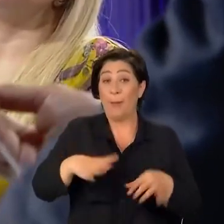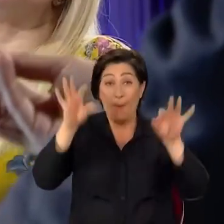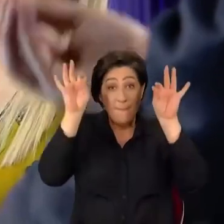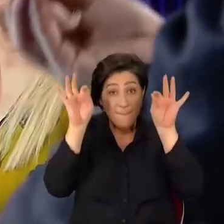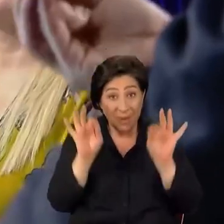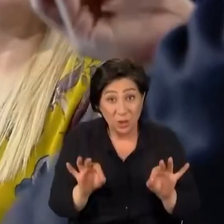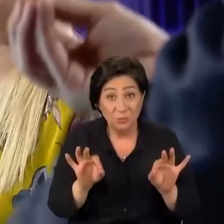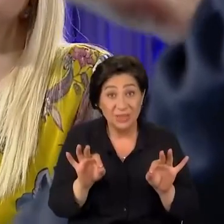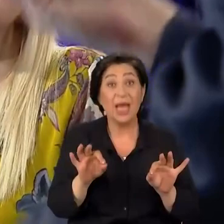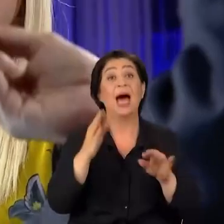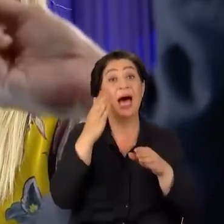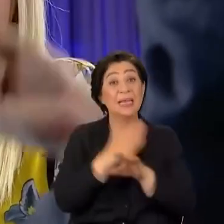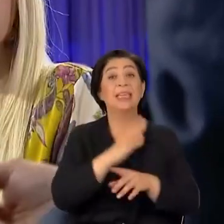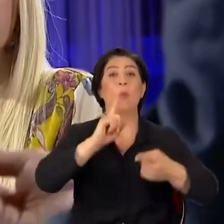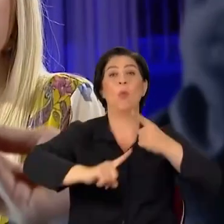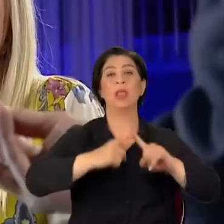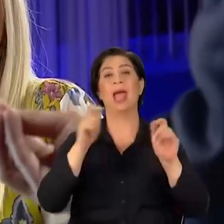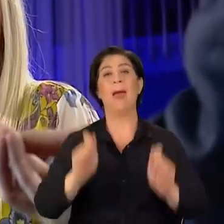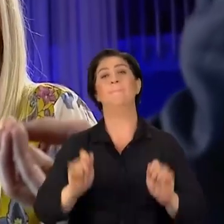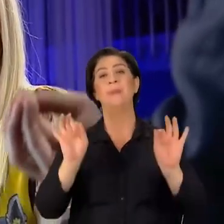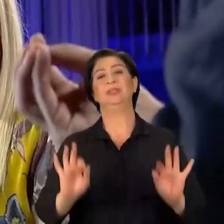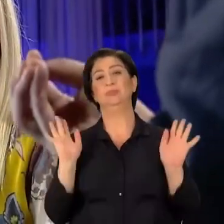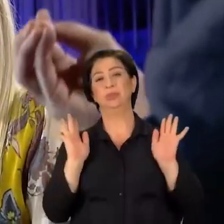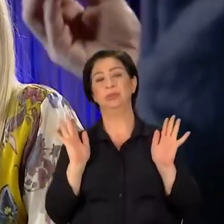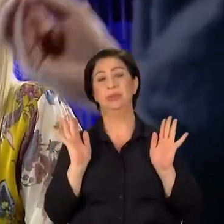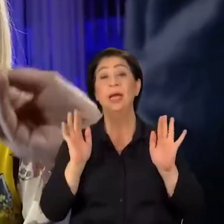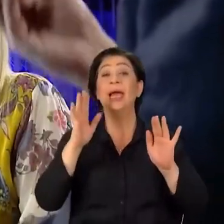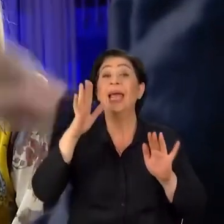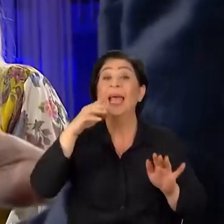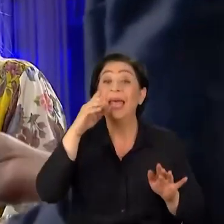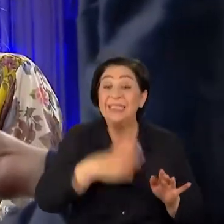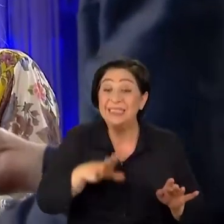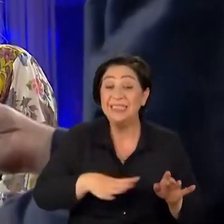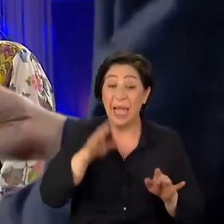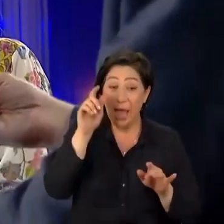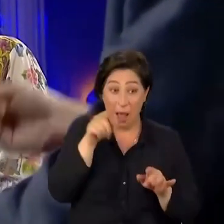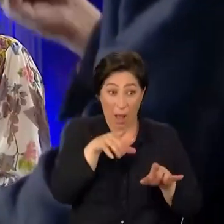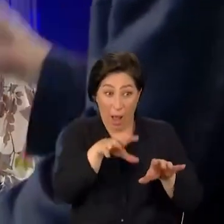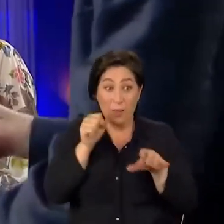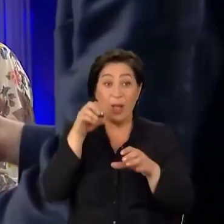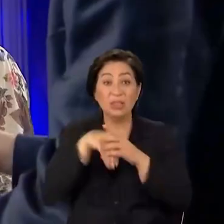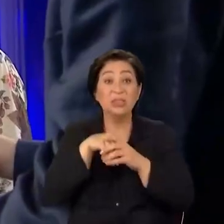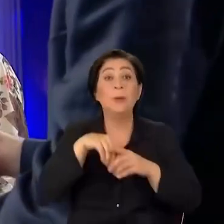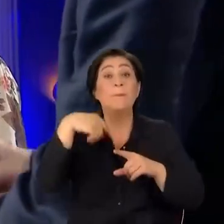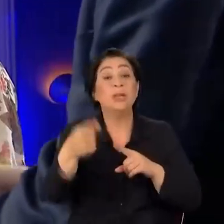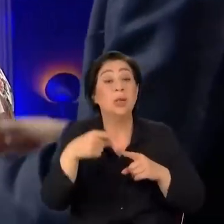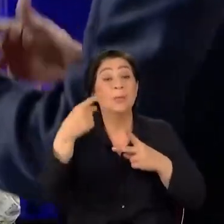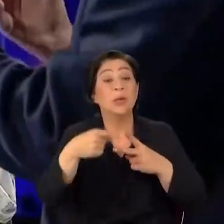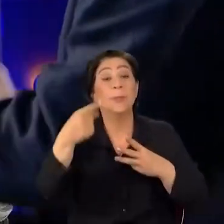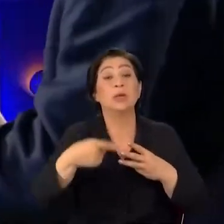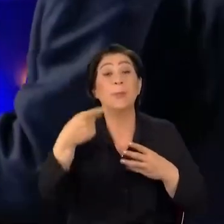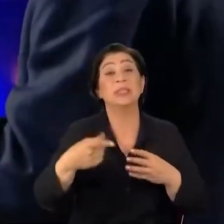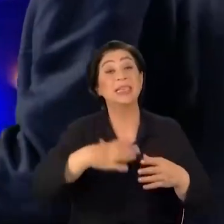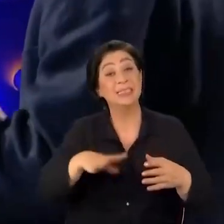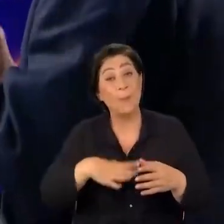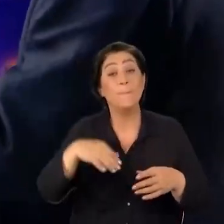başlamışsa aslında siyaset yapmaya da başlamıştır. Çünkü istediğinizi gerçekleştirmek için başka şeyler de istemeye, başka şeyler